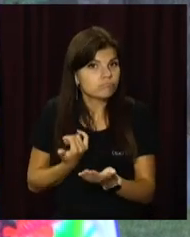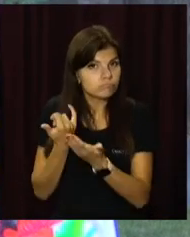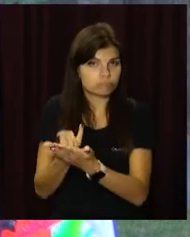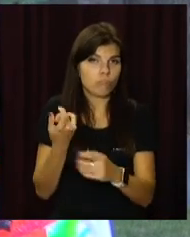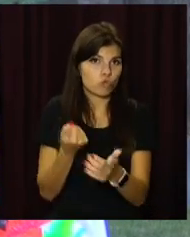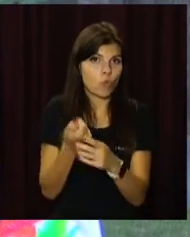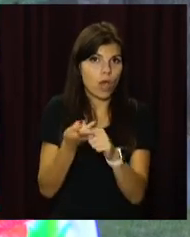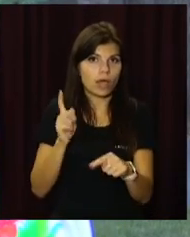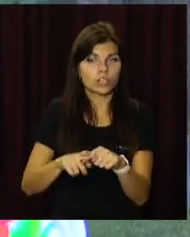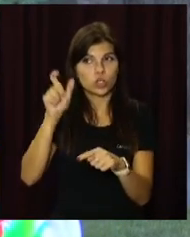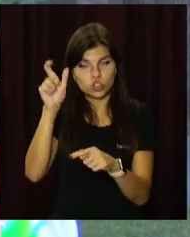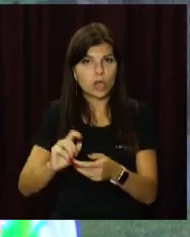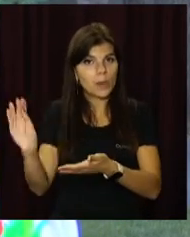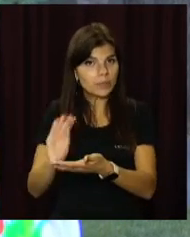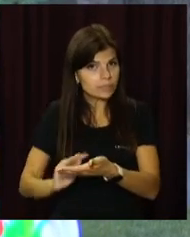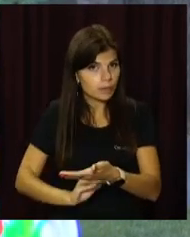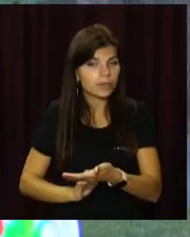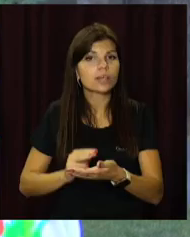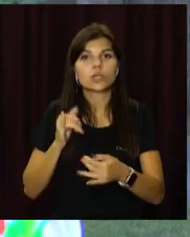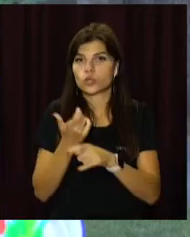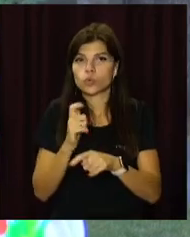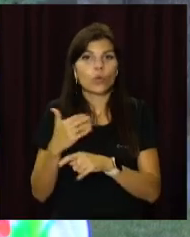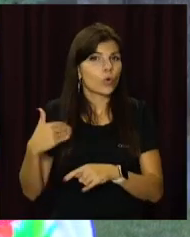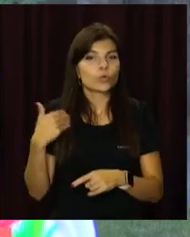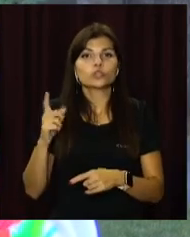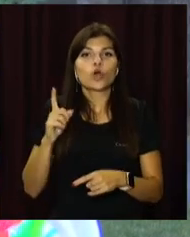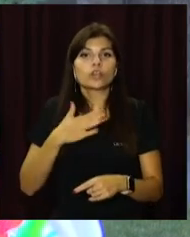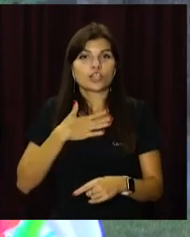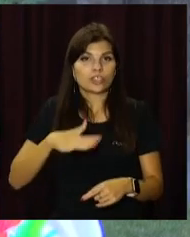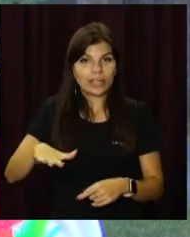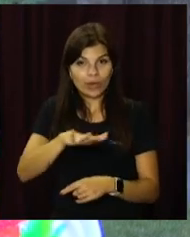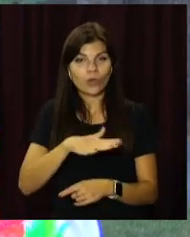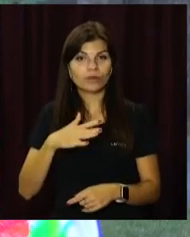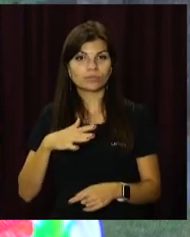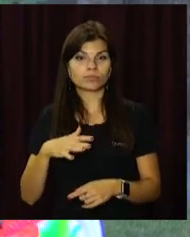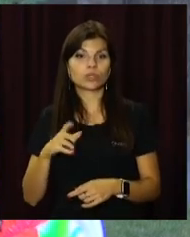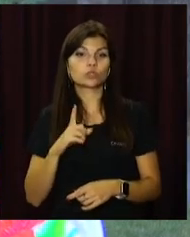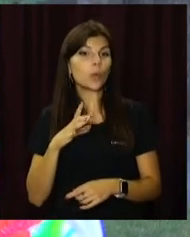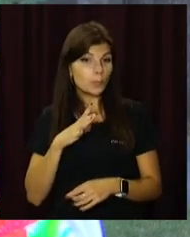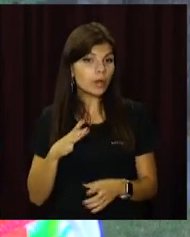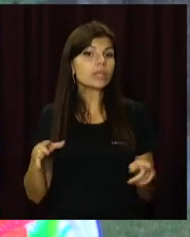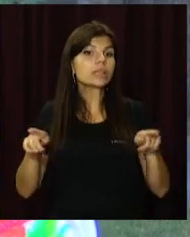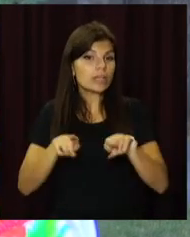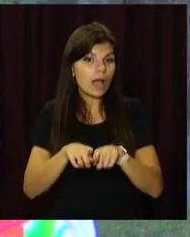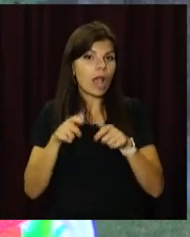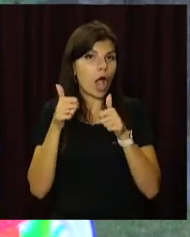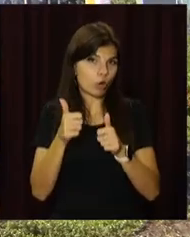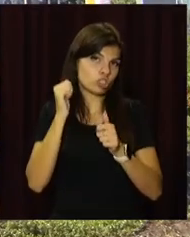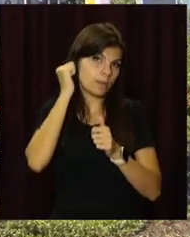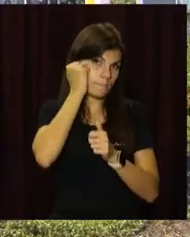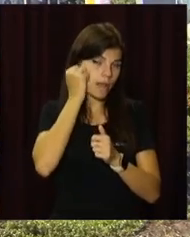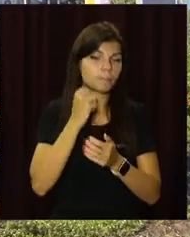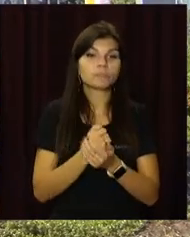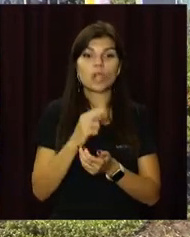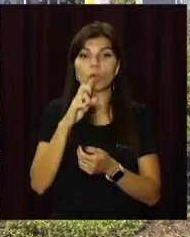ставимося до цього поета, письменника. І дуже хочеться, щоб на нашій території, нашої громади, було такий хороший пам'ятник.